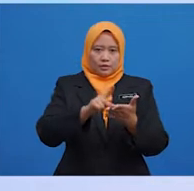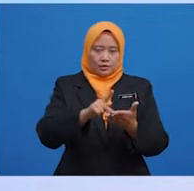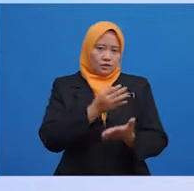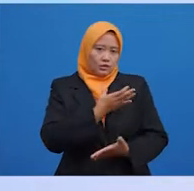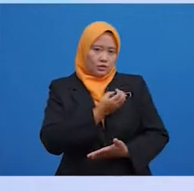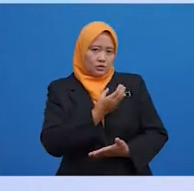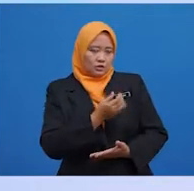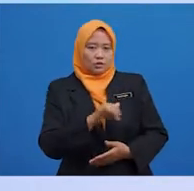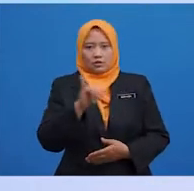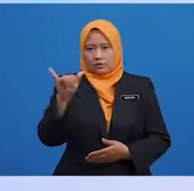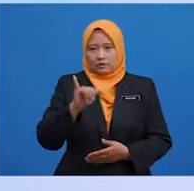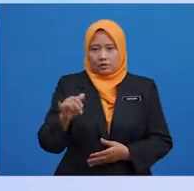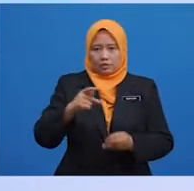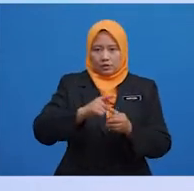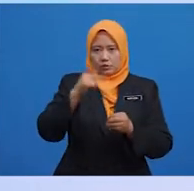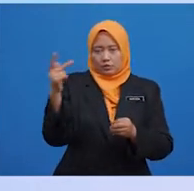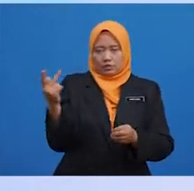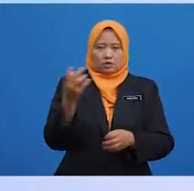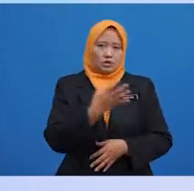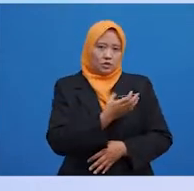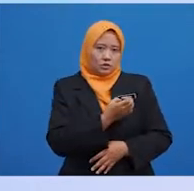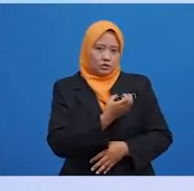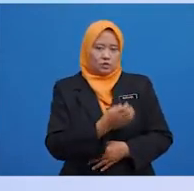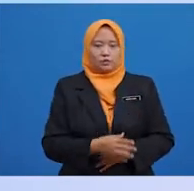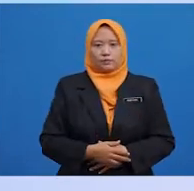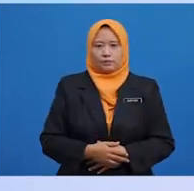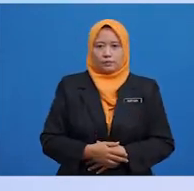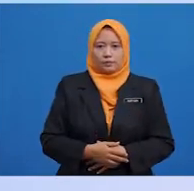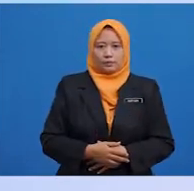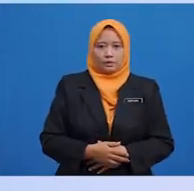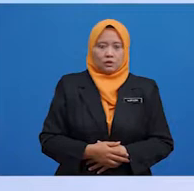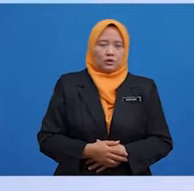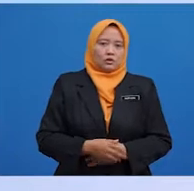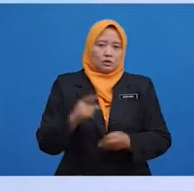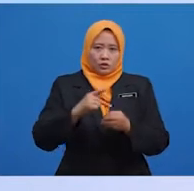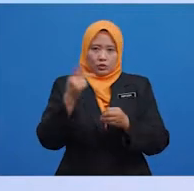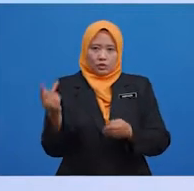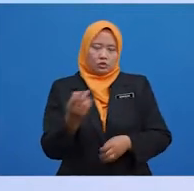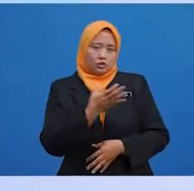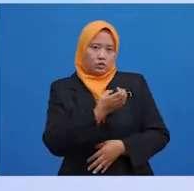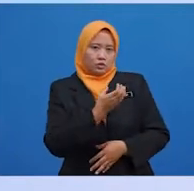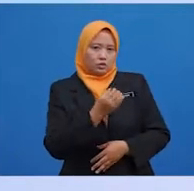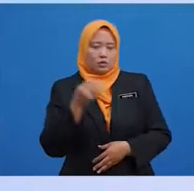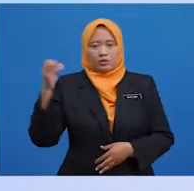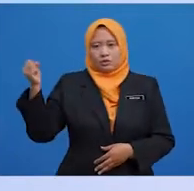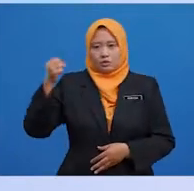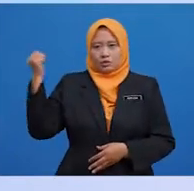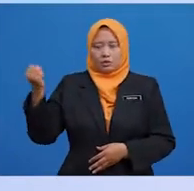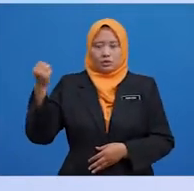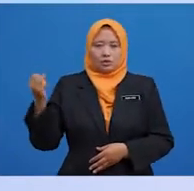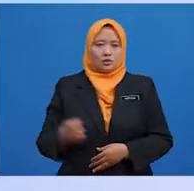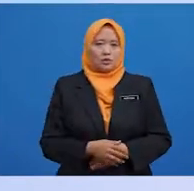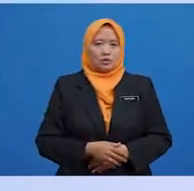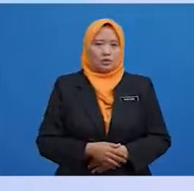bersamaan keluaran jantung. Seterusnya, keluaran jantung sering dipengaruhi